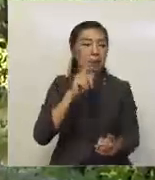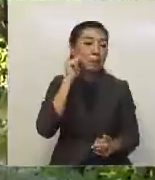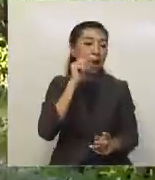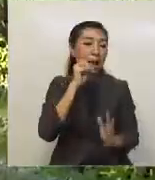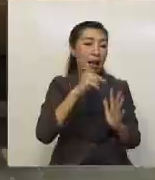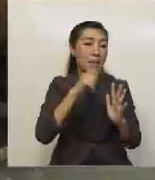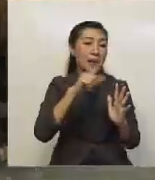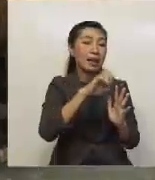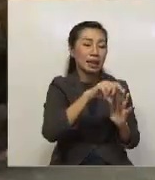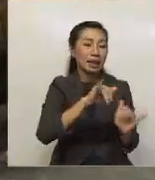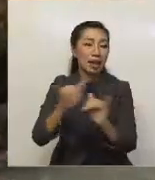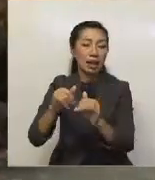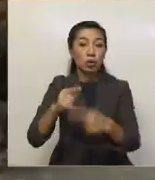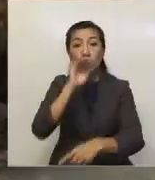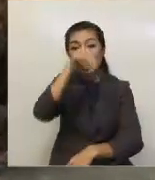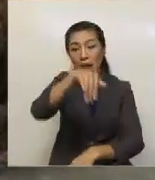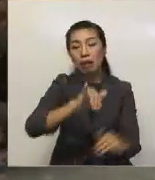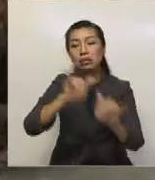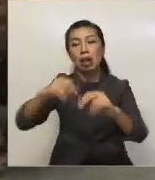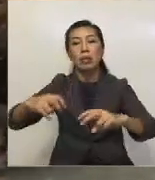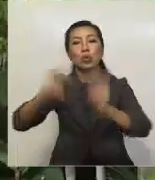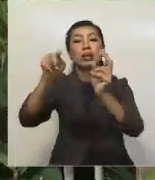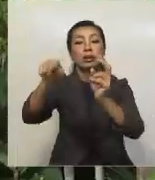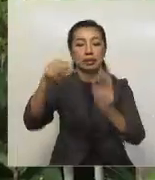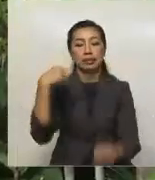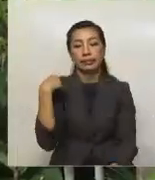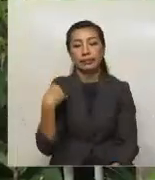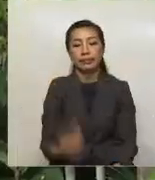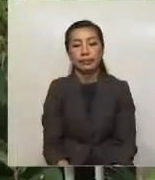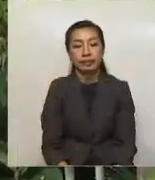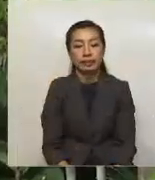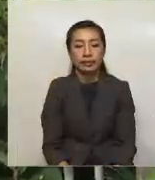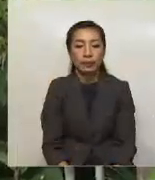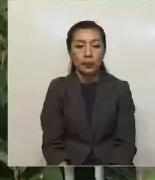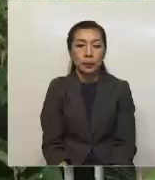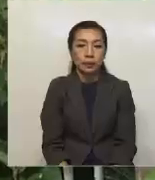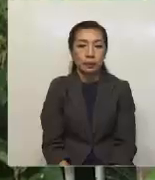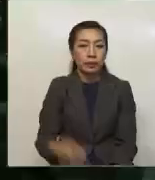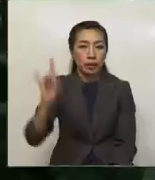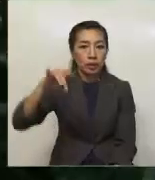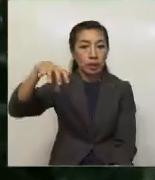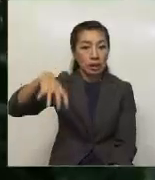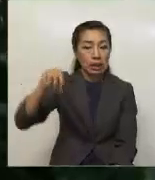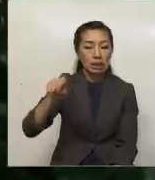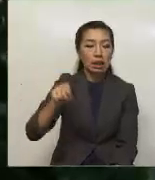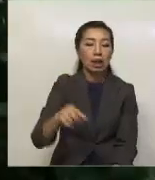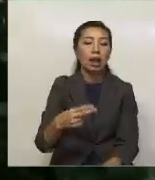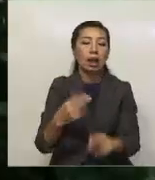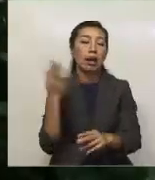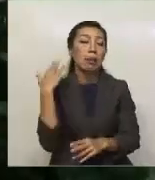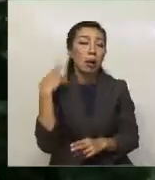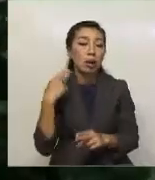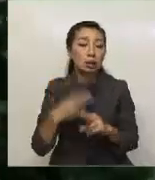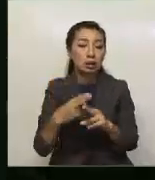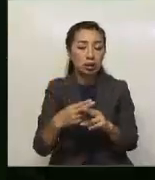ส่วนช้างจะย้ายไปที่สุรินทร ์นั่นก็เป็นควานช้างอยู่แล้วนะฮ ะสำหรับสวนสัตว์ดุสิตแต่เดิมเรียกว่าสว